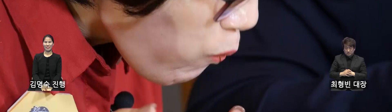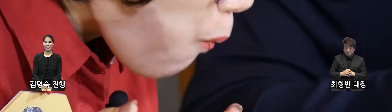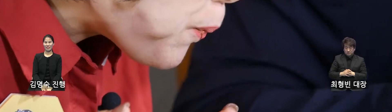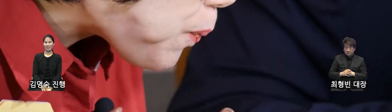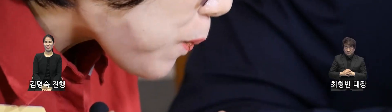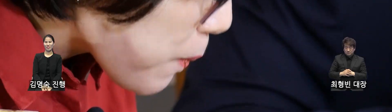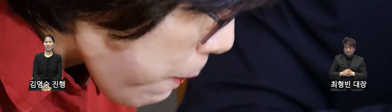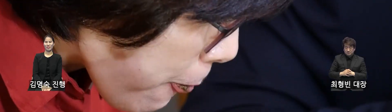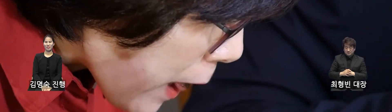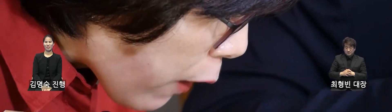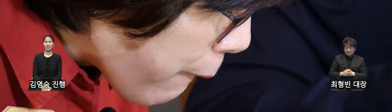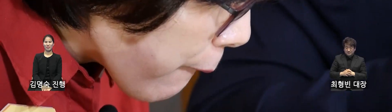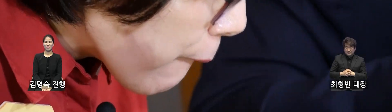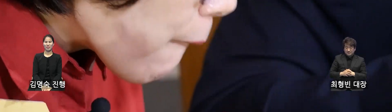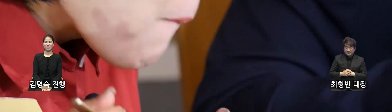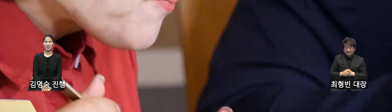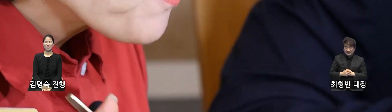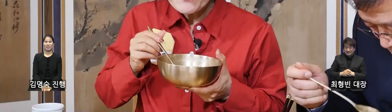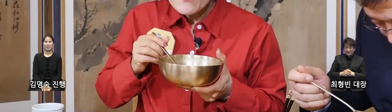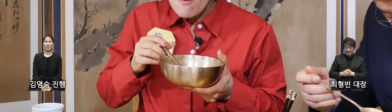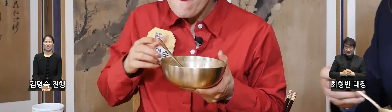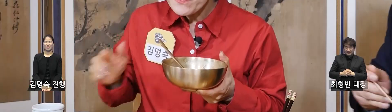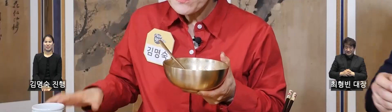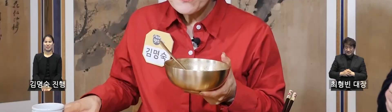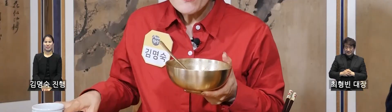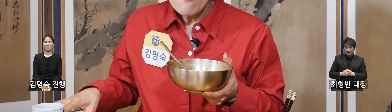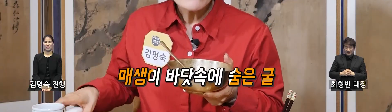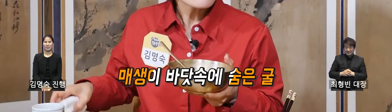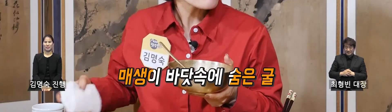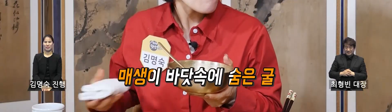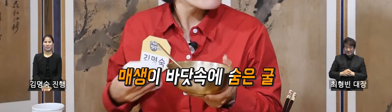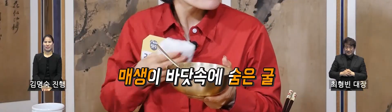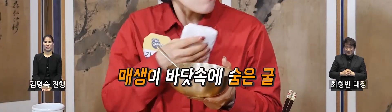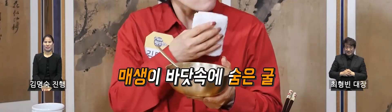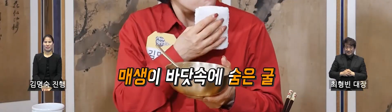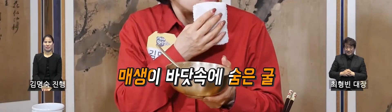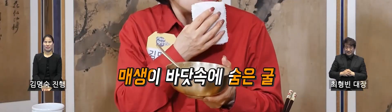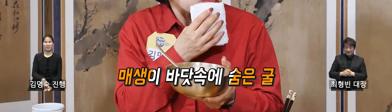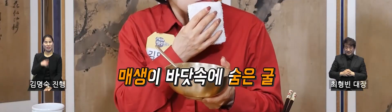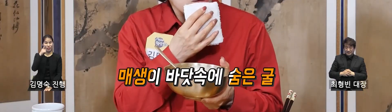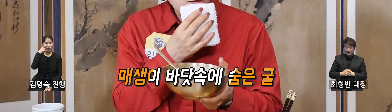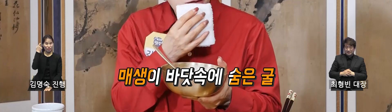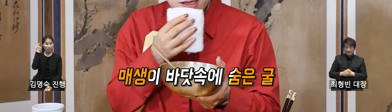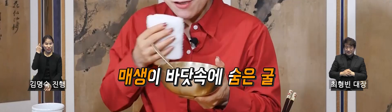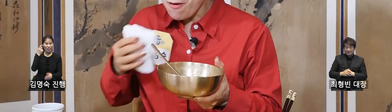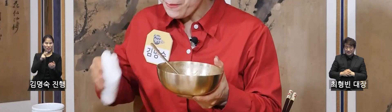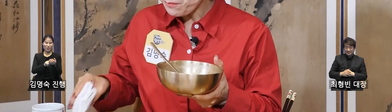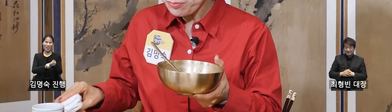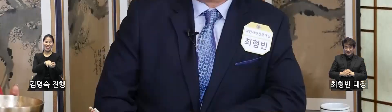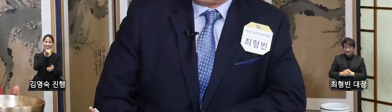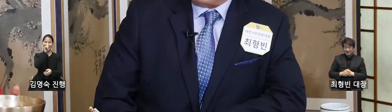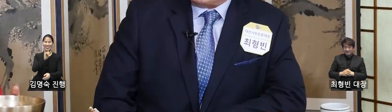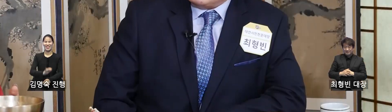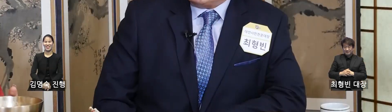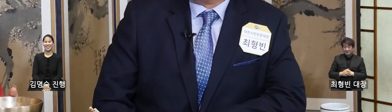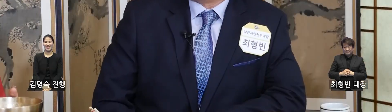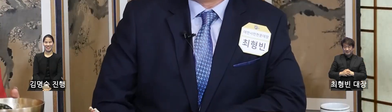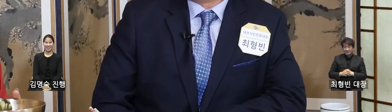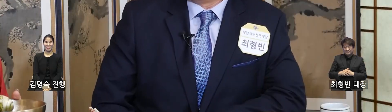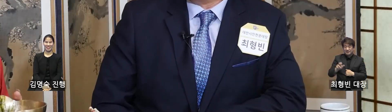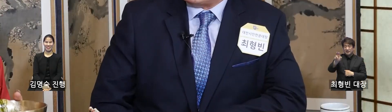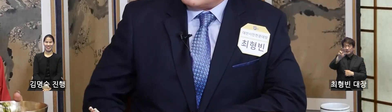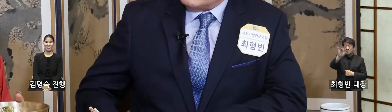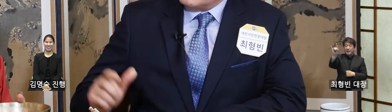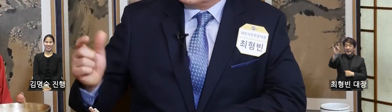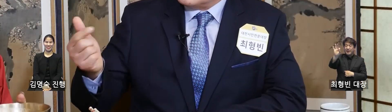5 아 임 크 리 스 마 있네요 그 내 생이 하고